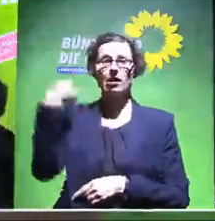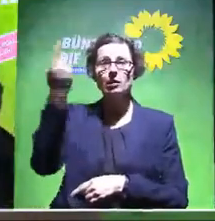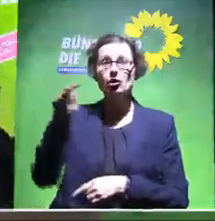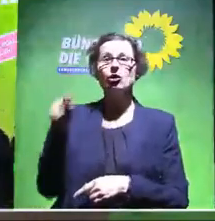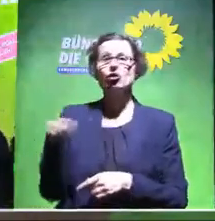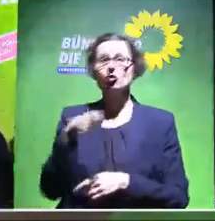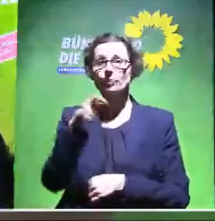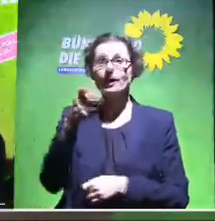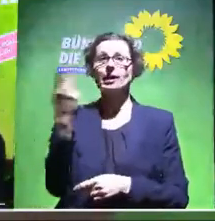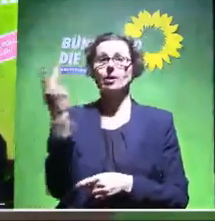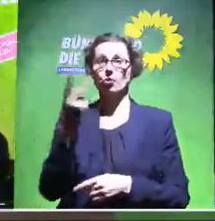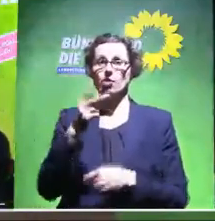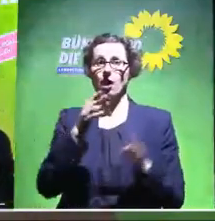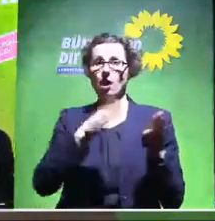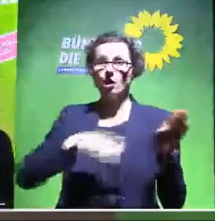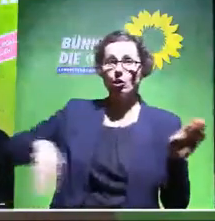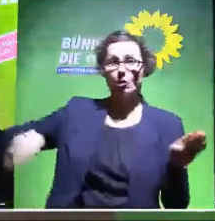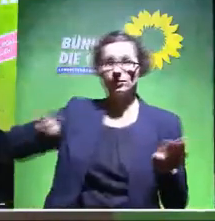Bucht baden können.